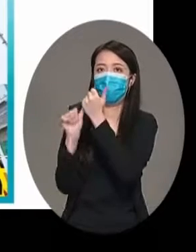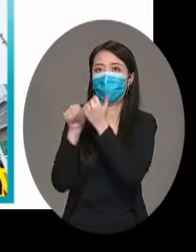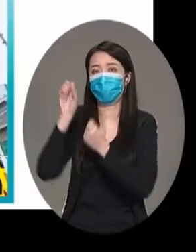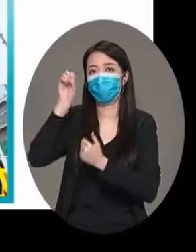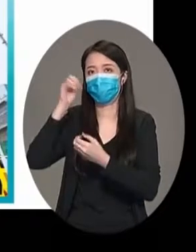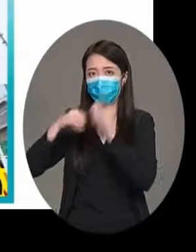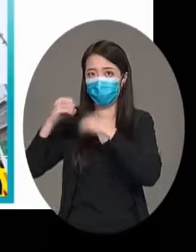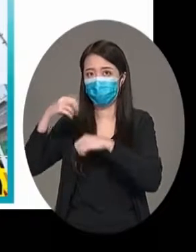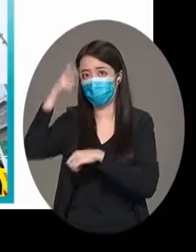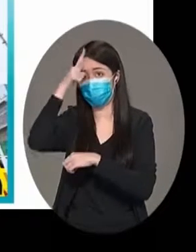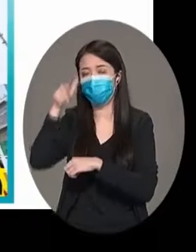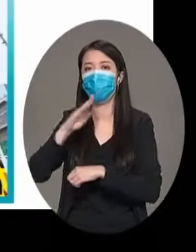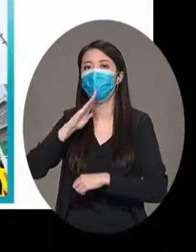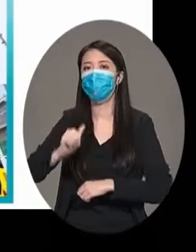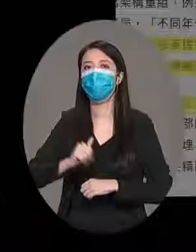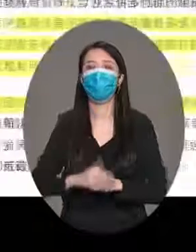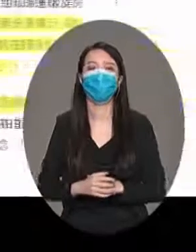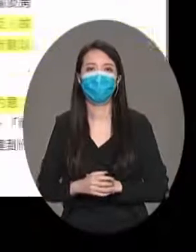科局是屬於合理的做法。